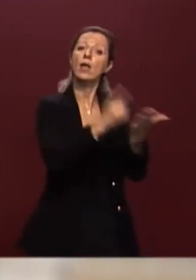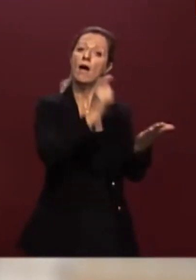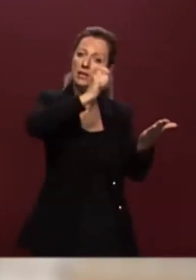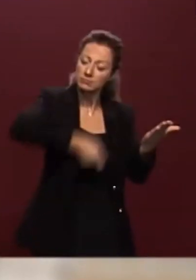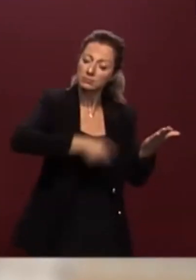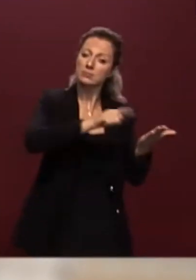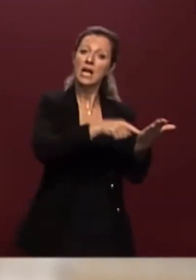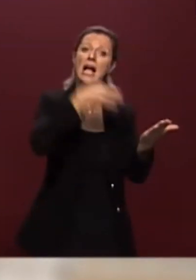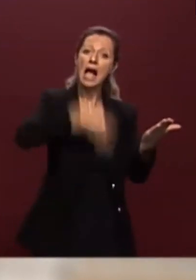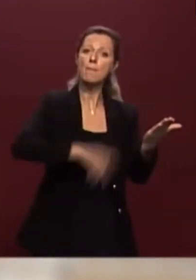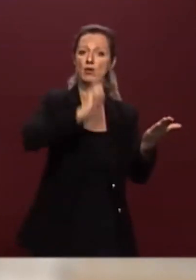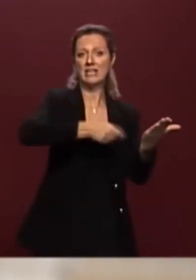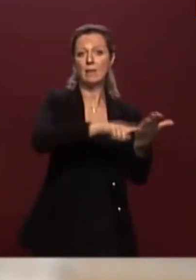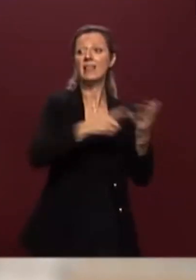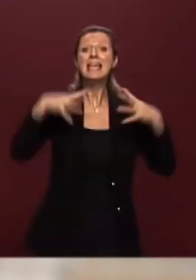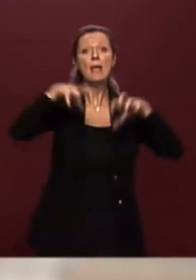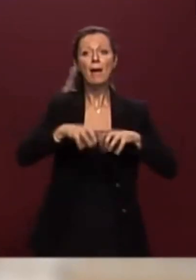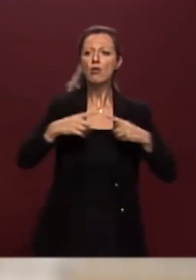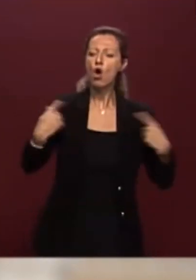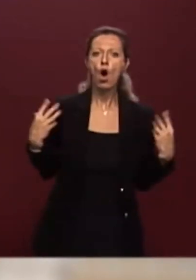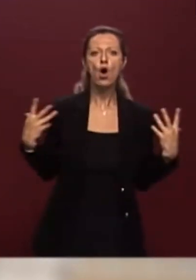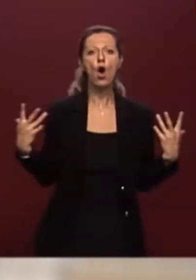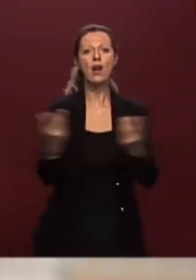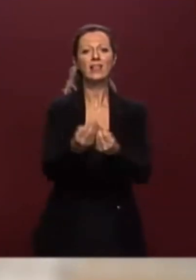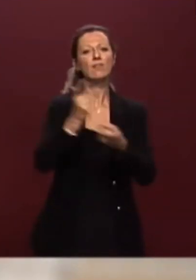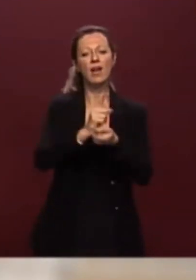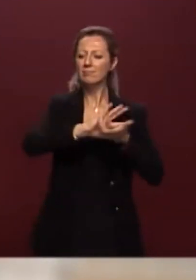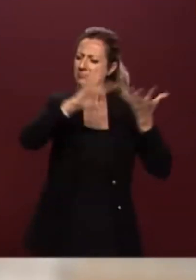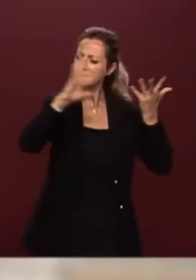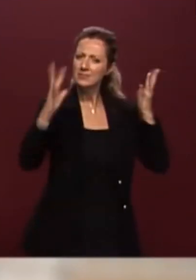collettivo metta in atto un cambiamento profondo e duraturo.